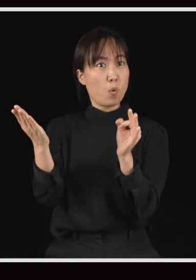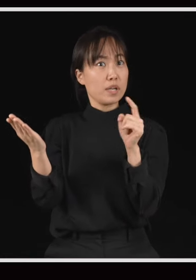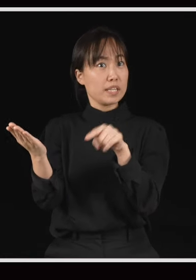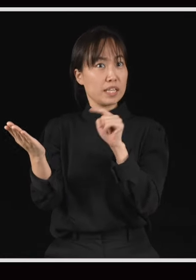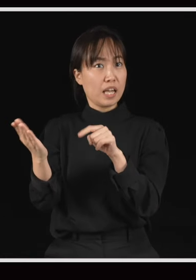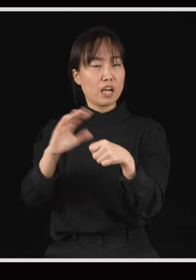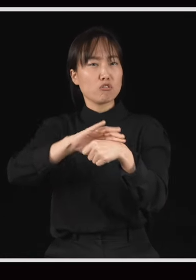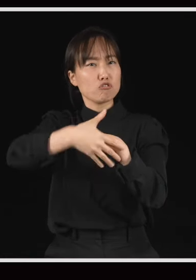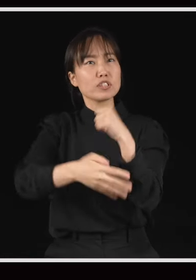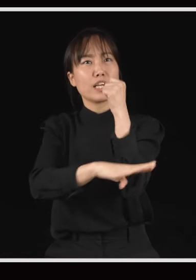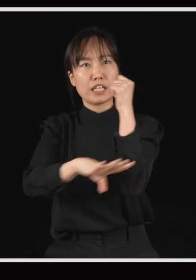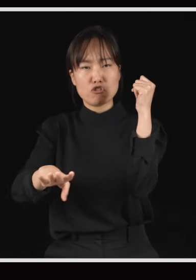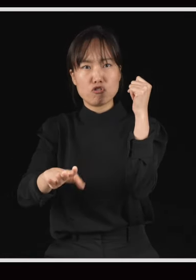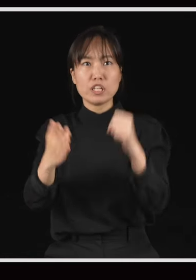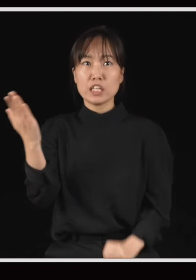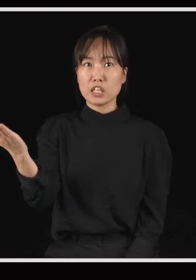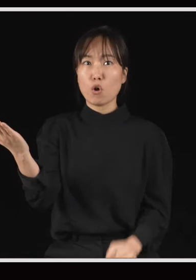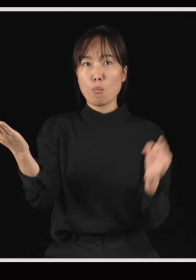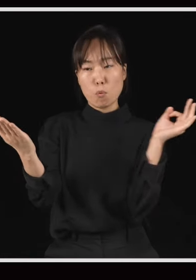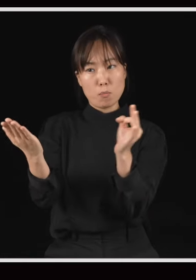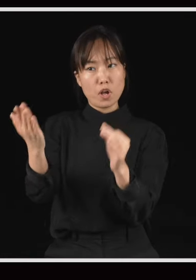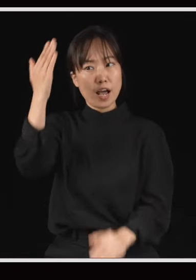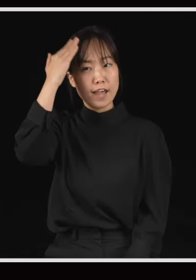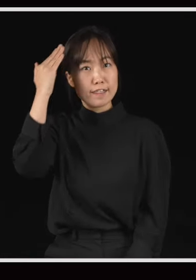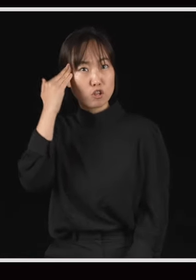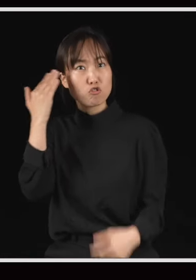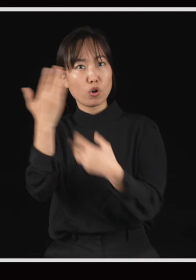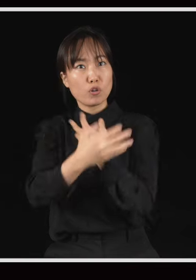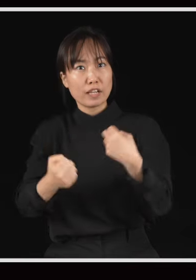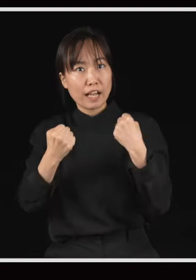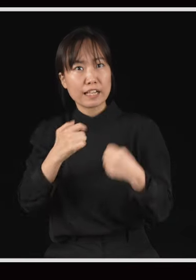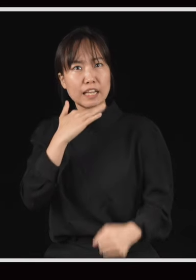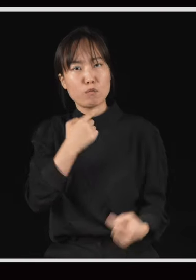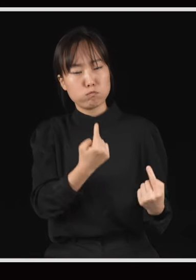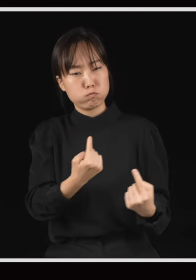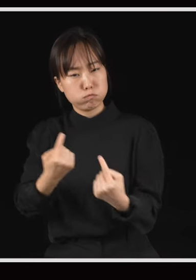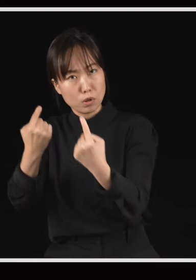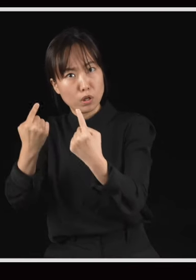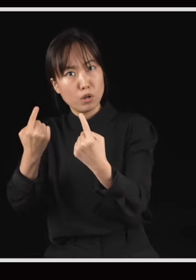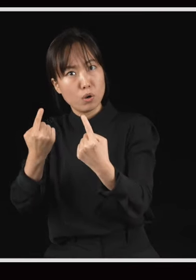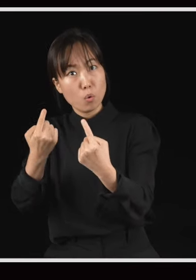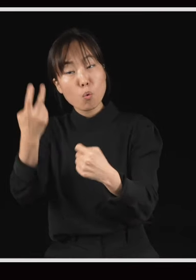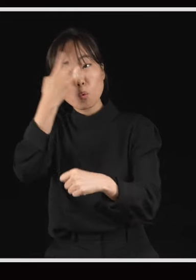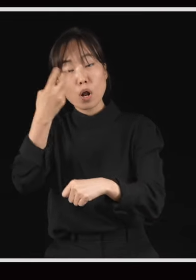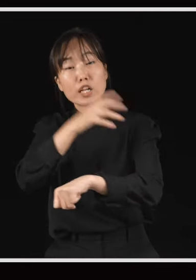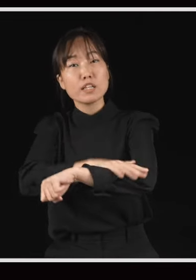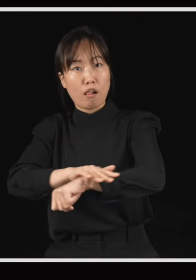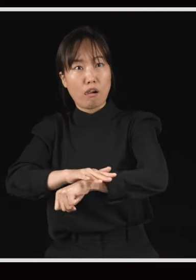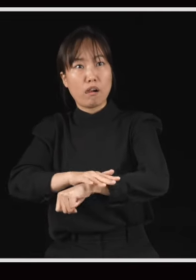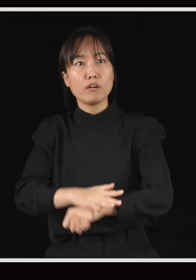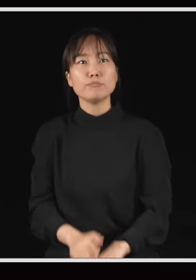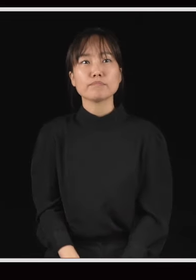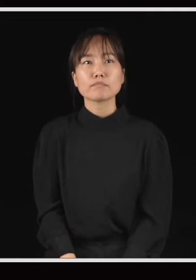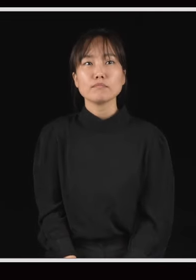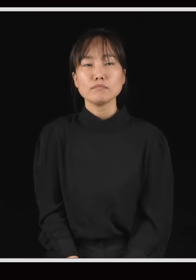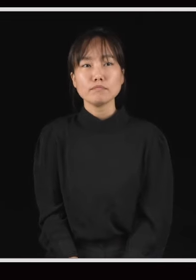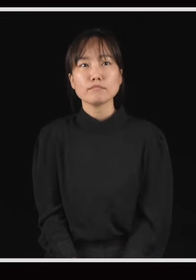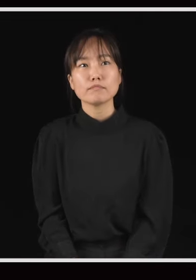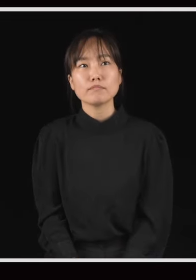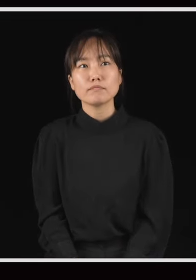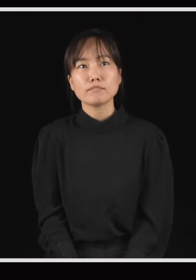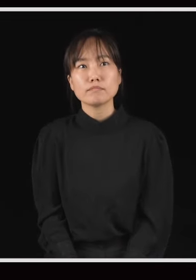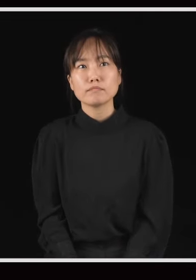글로벌 방식입니다. 이걸 보시면서 실제로는 우리나라 건강 수명은 잘 증가되어 왔다. 그러니까 지금까지는 좋다는 거예요.